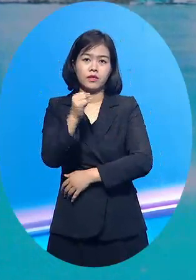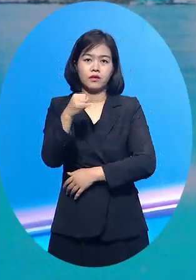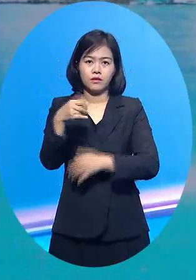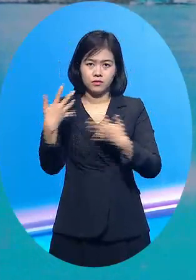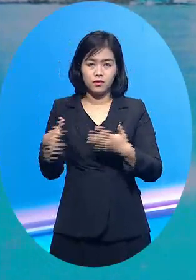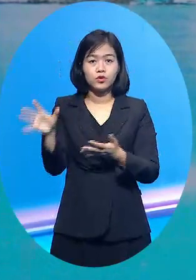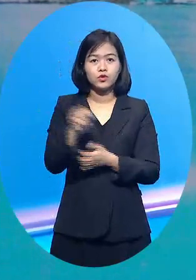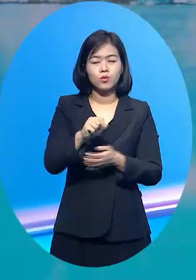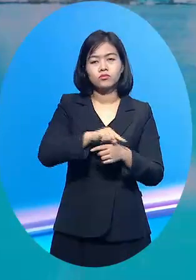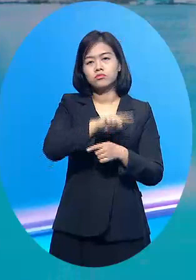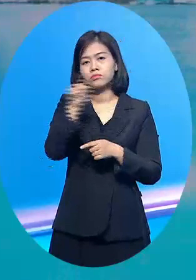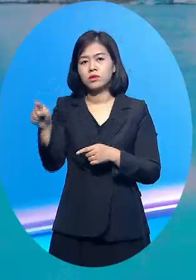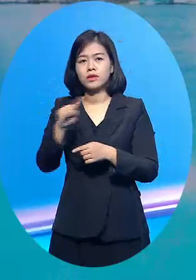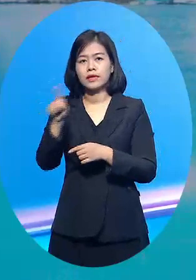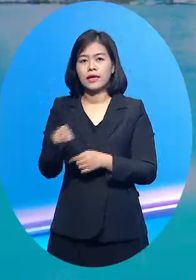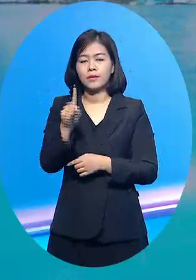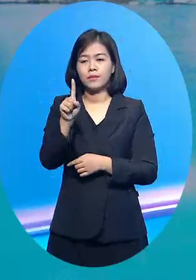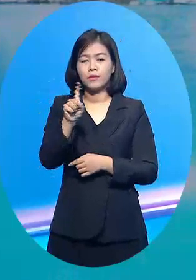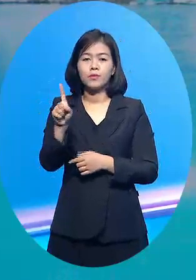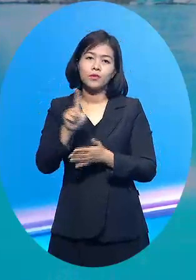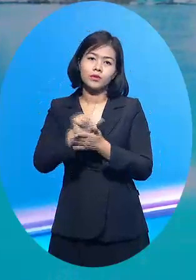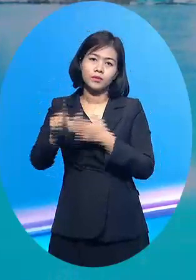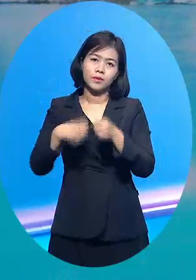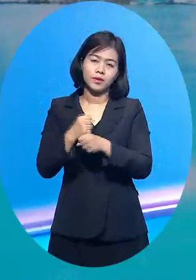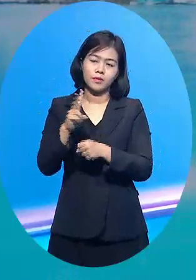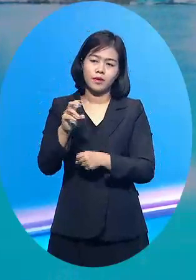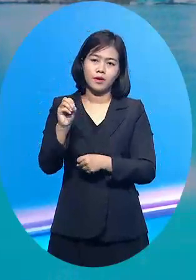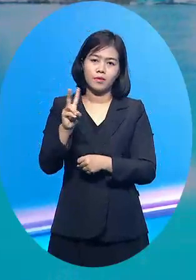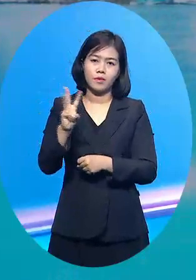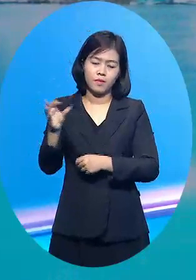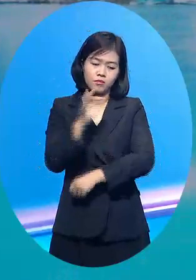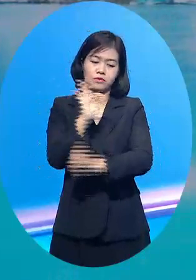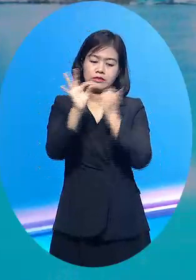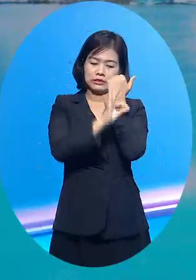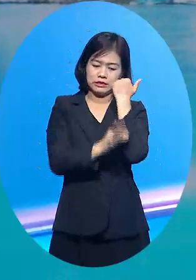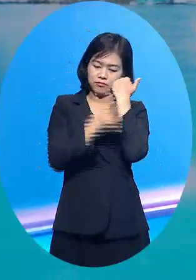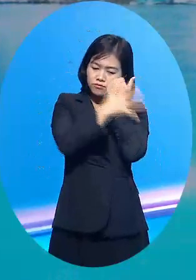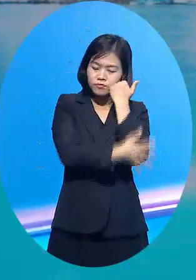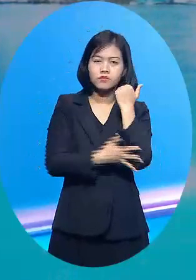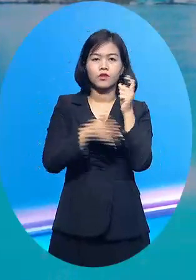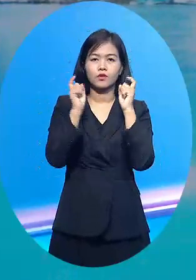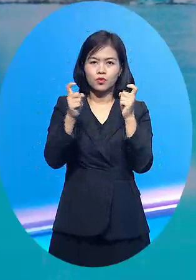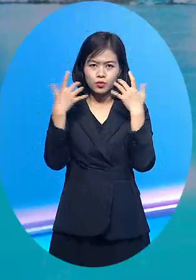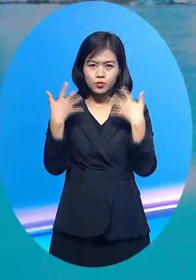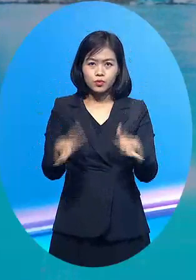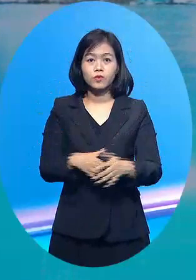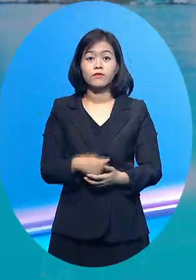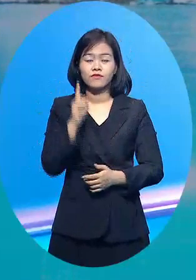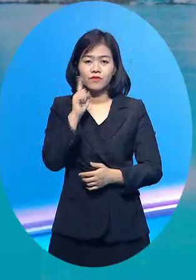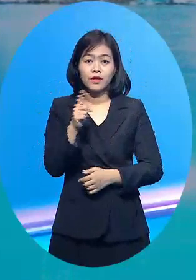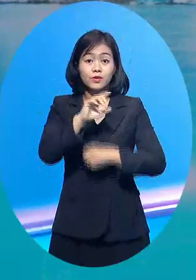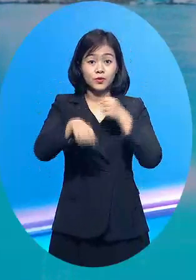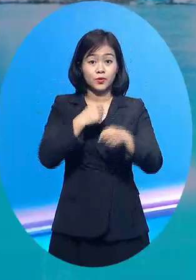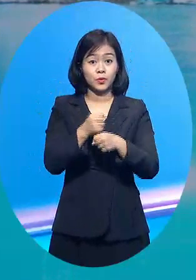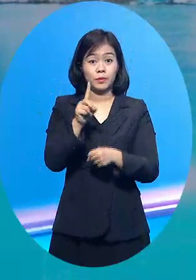ngày 11 tháng 7 năm 2023 cho 63 tỉnh, thành phố trong toàn quốc để triển khai tiêm chủng mũi nhắc lại cho người từ 18 tuổi